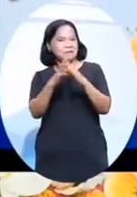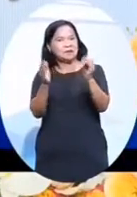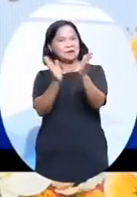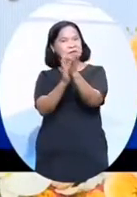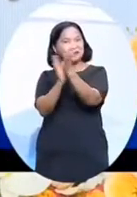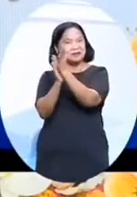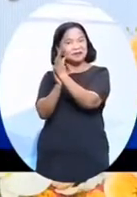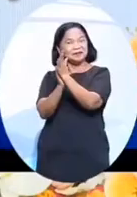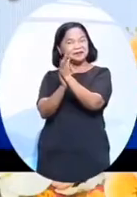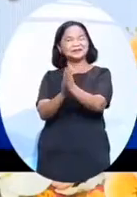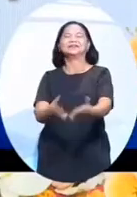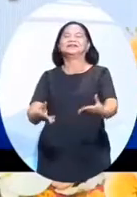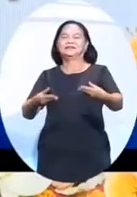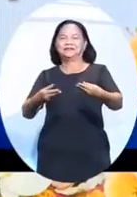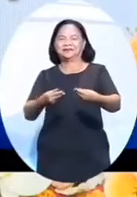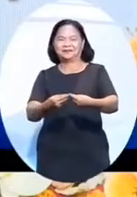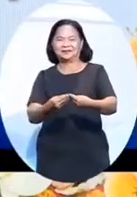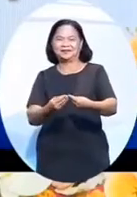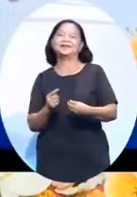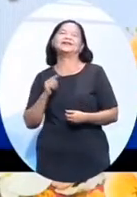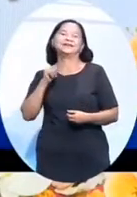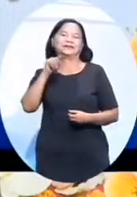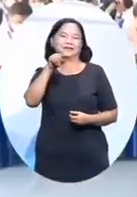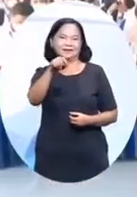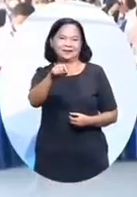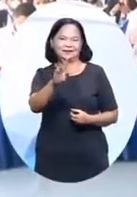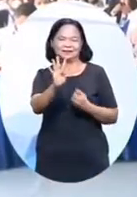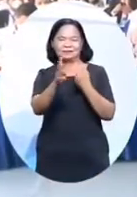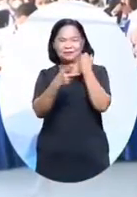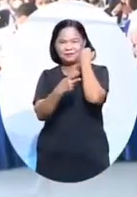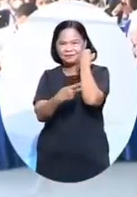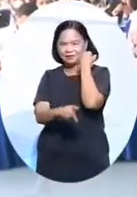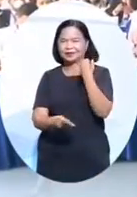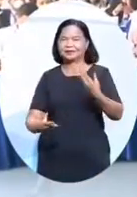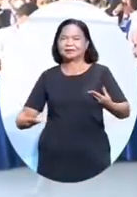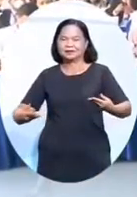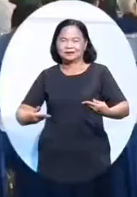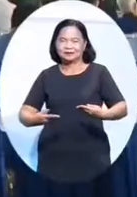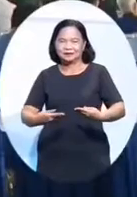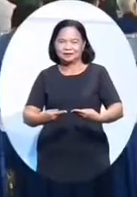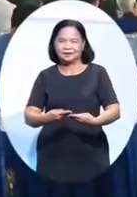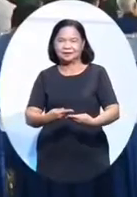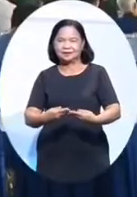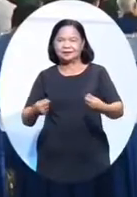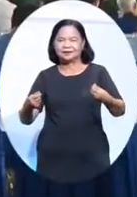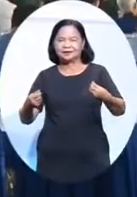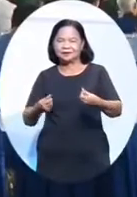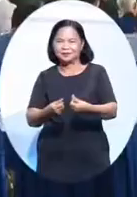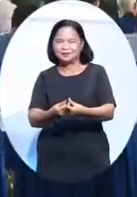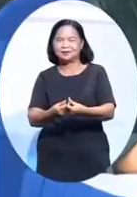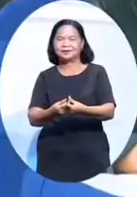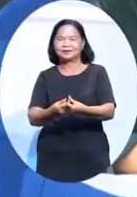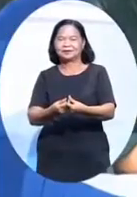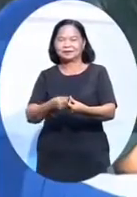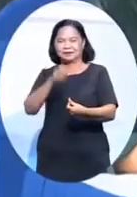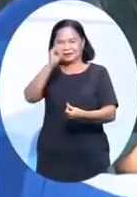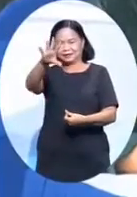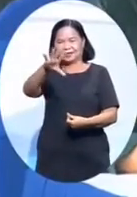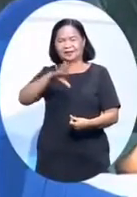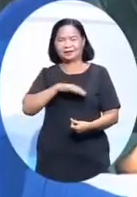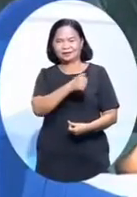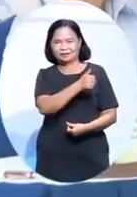các nhà đầu tư đã tìm đến Bình Phước để đầu tư. Thì đề nghị là góp phần vào đào tạo cái nguồn nhân lực của Việt